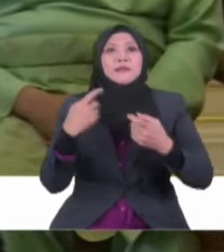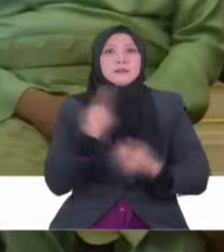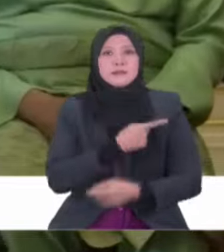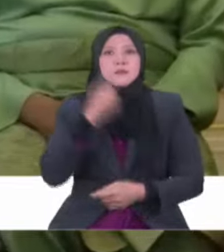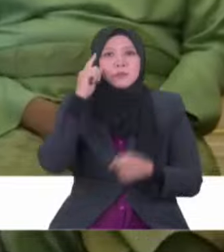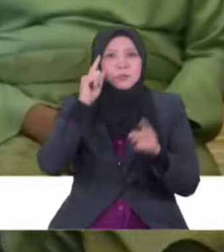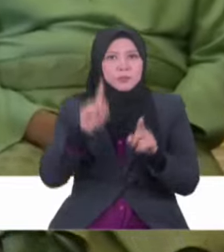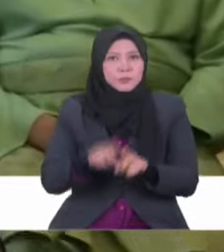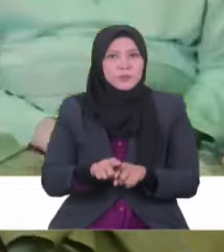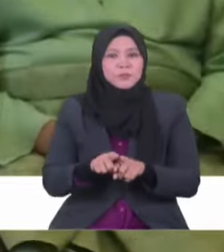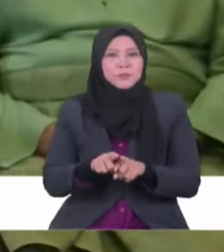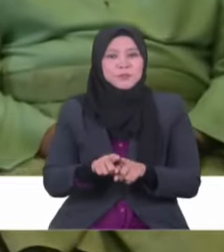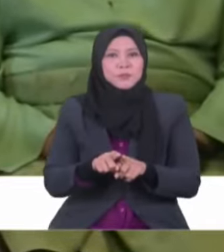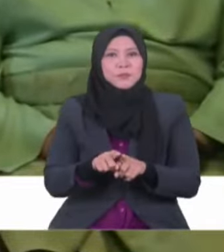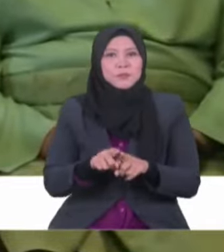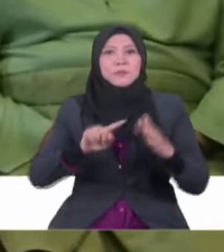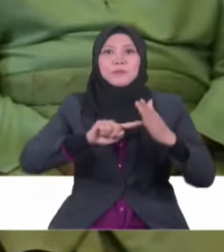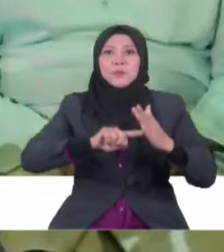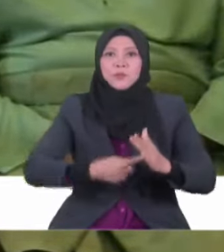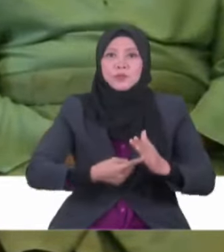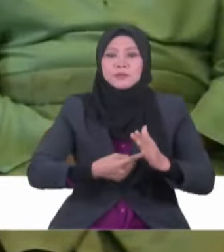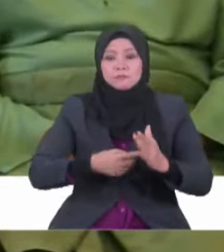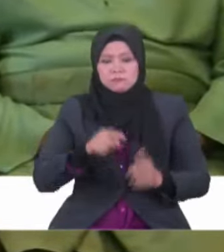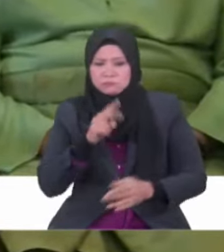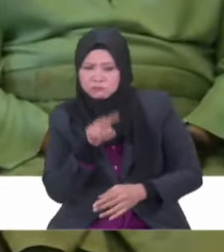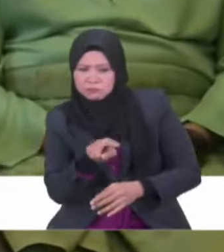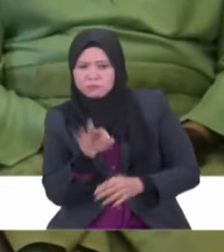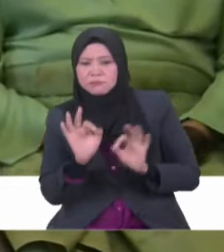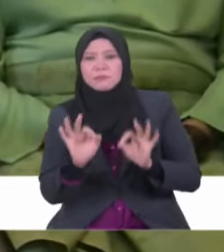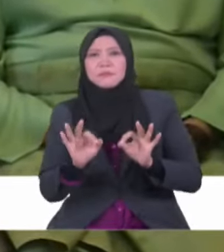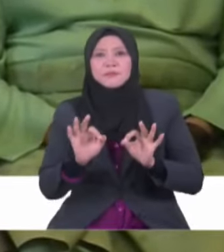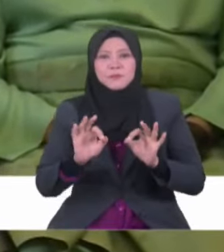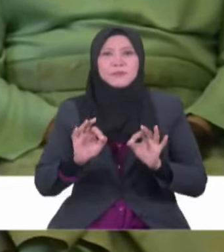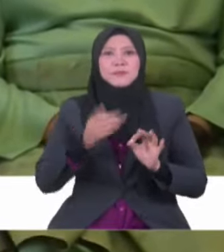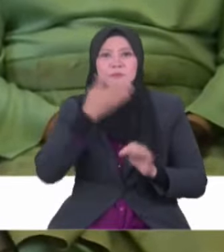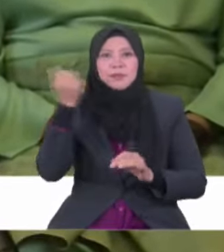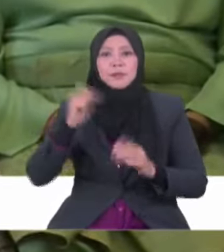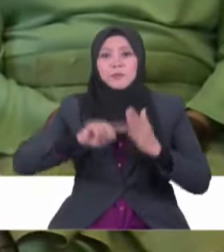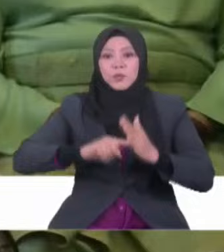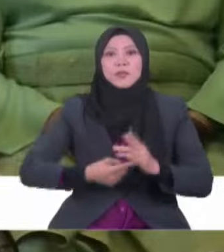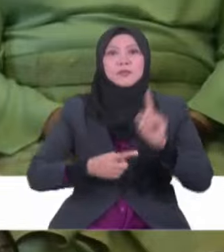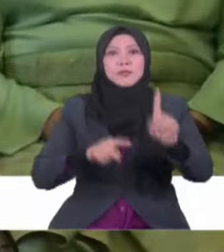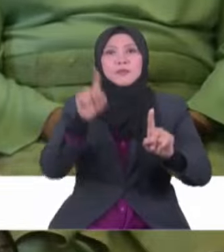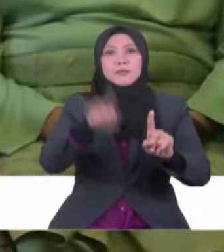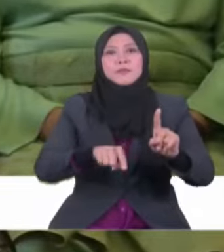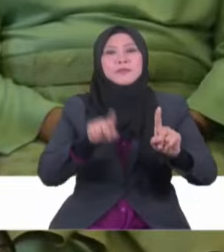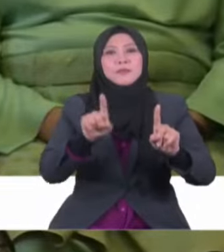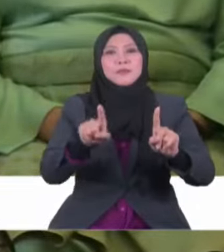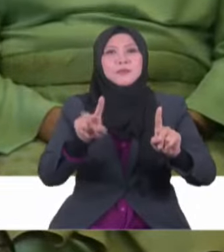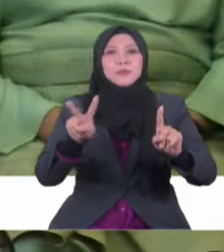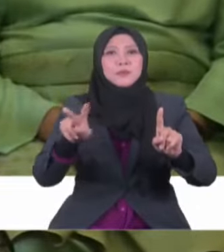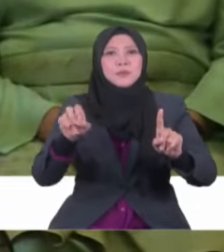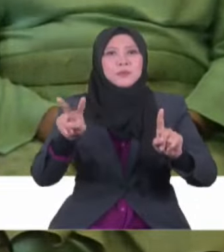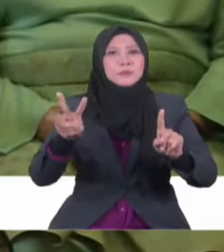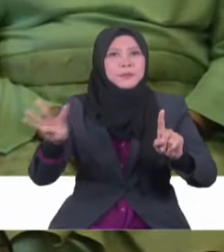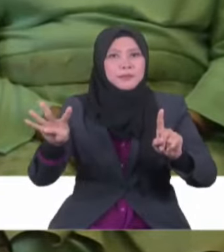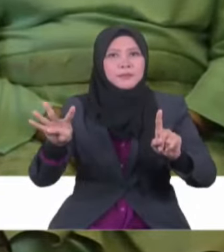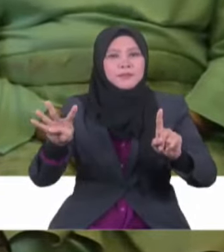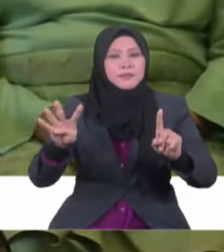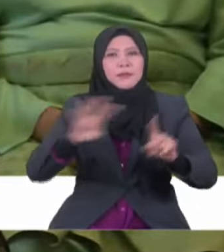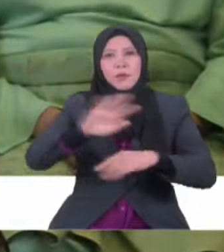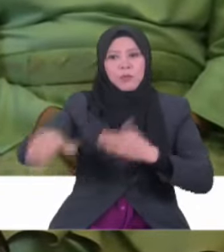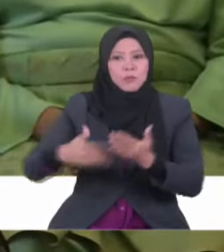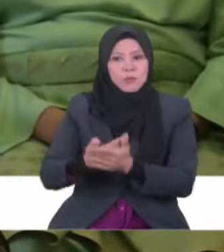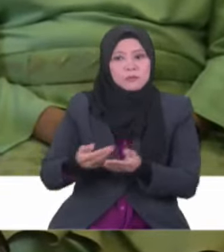setuju dia efektif, berkesan bermula 1 Januari 2024. Jadi semuanya serah